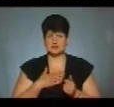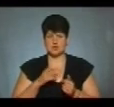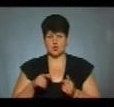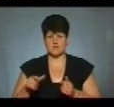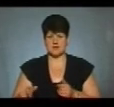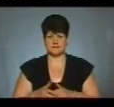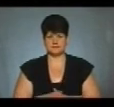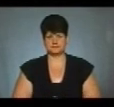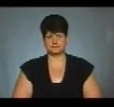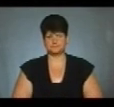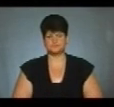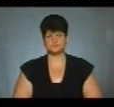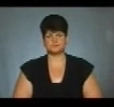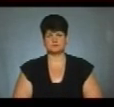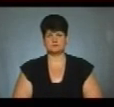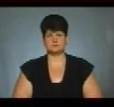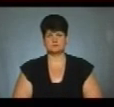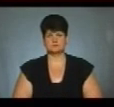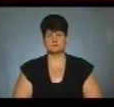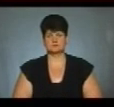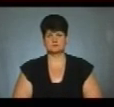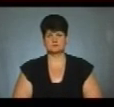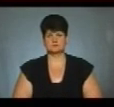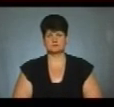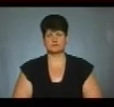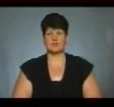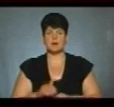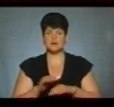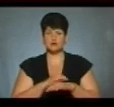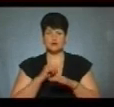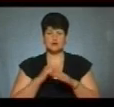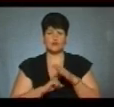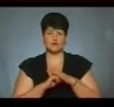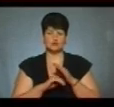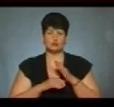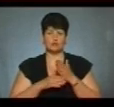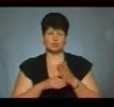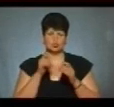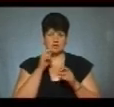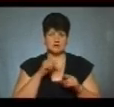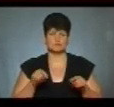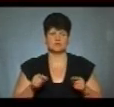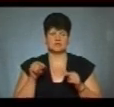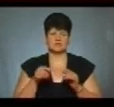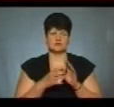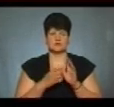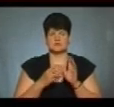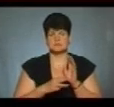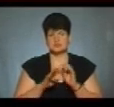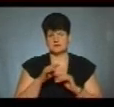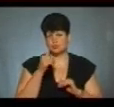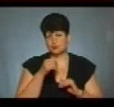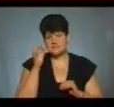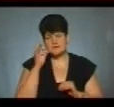Богдан Боденчук, Андрій Прокопів, новини. Благодійний фонд «Допомога Україні», заснований в 1984 році